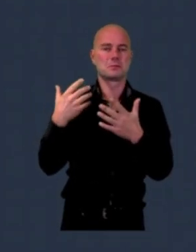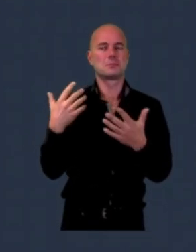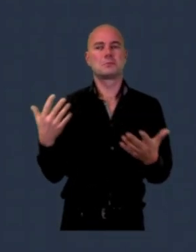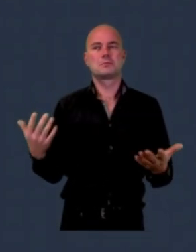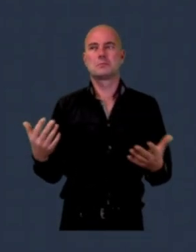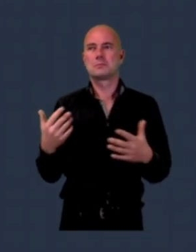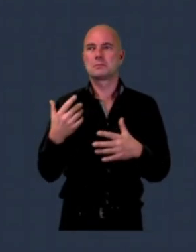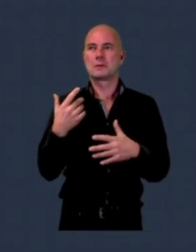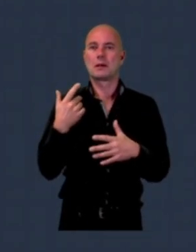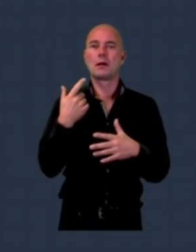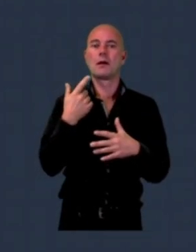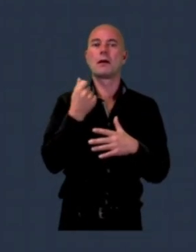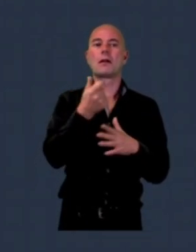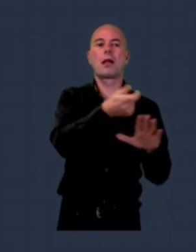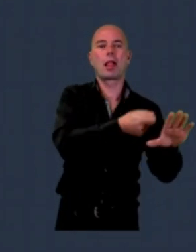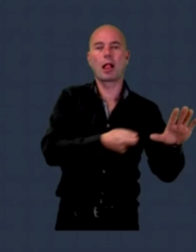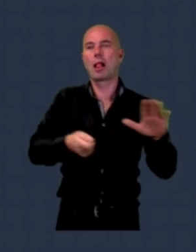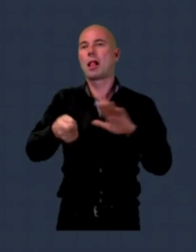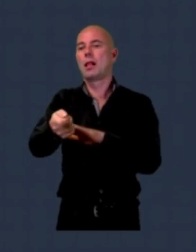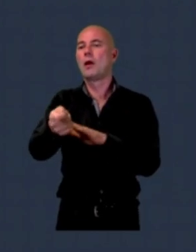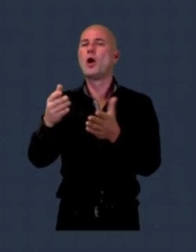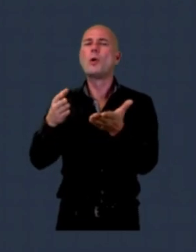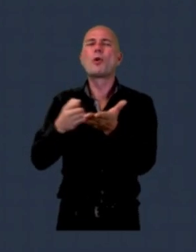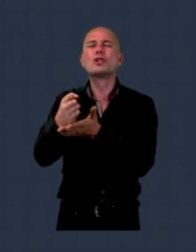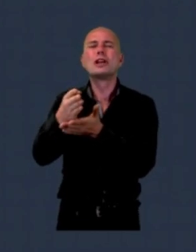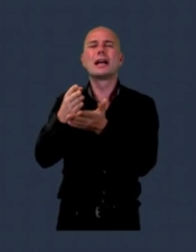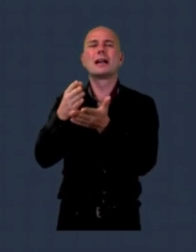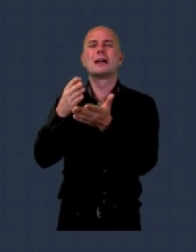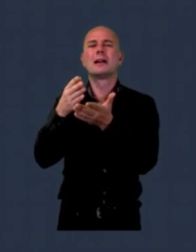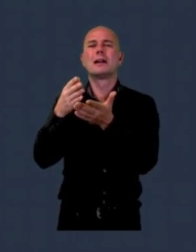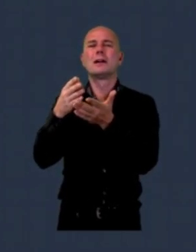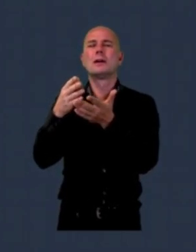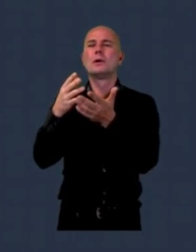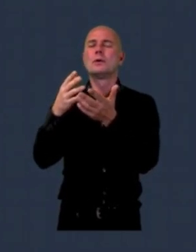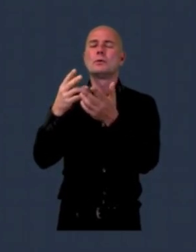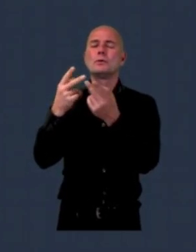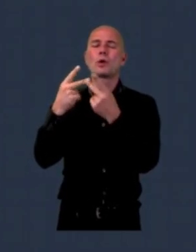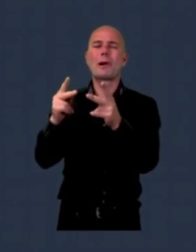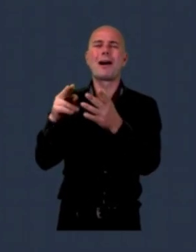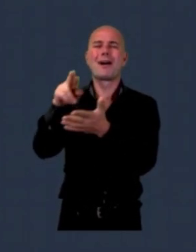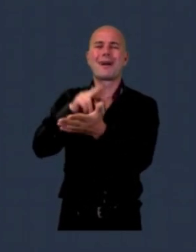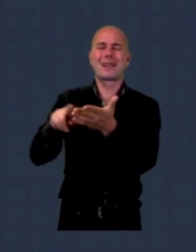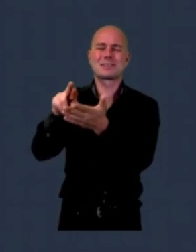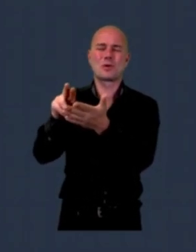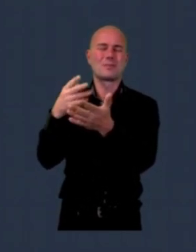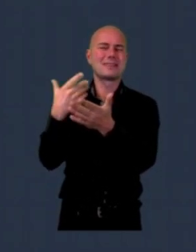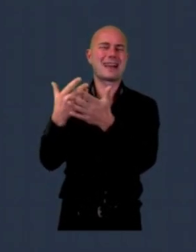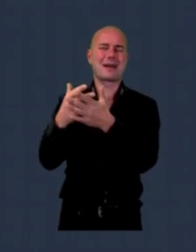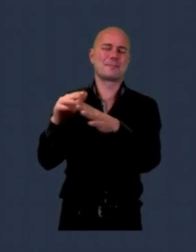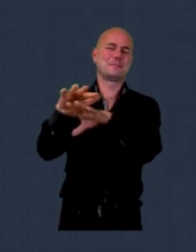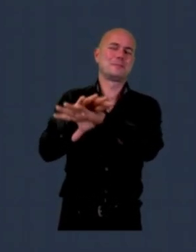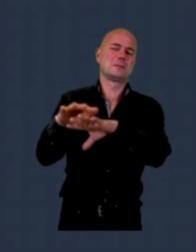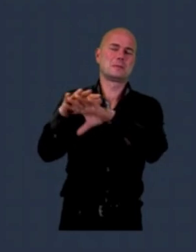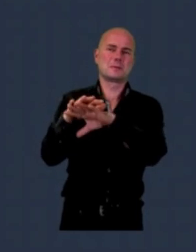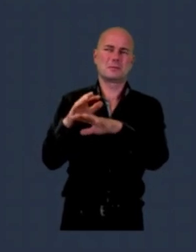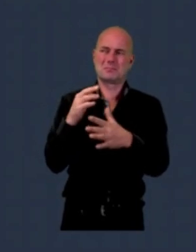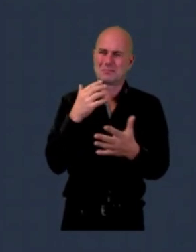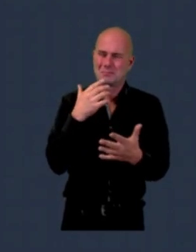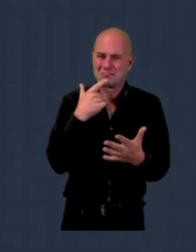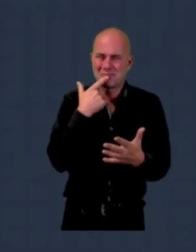au profit d'un nouveau dispositif opaque baptisé Projet Urbain Région. Et je pense que là, on a vraiment moyen de travailler avec